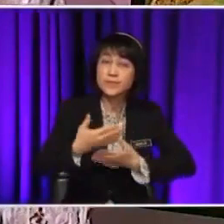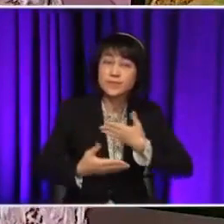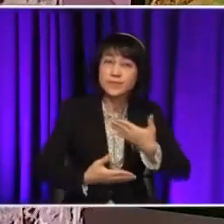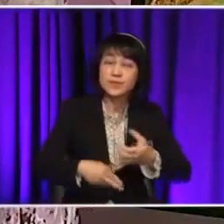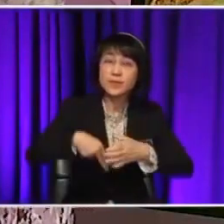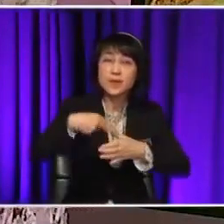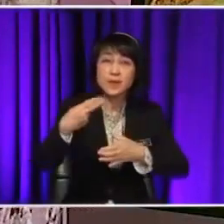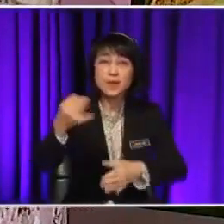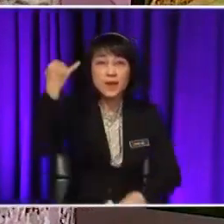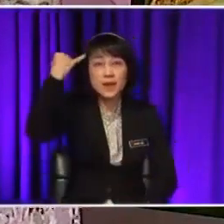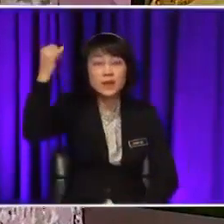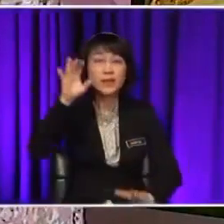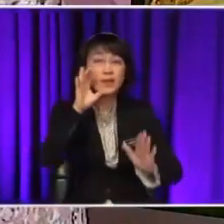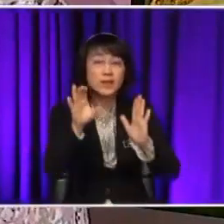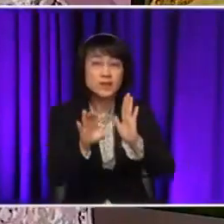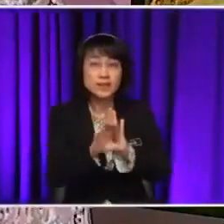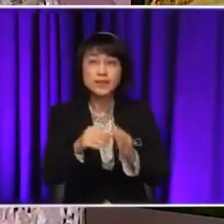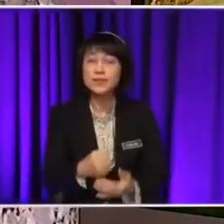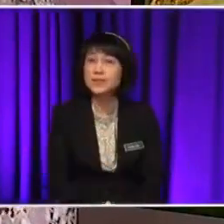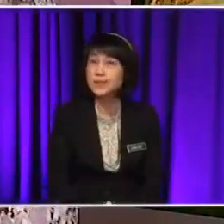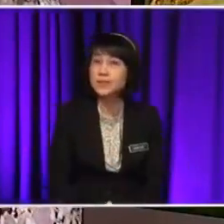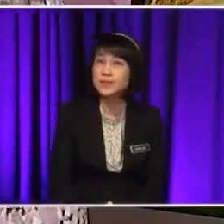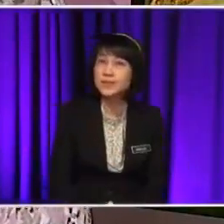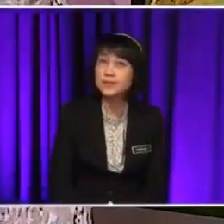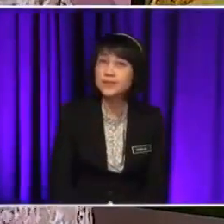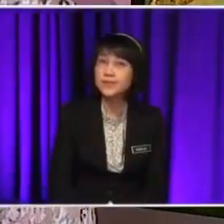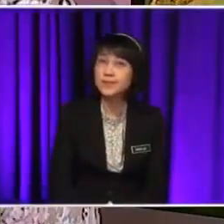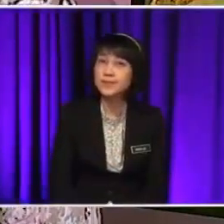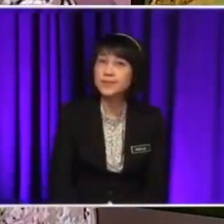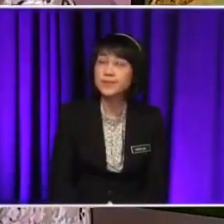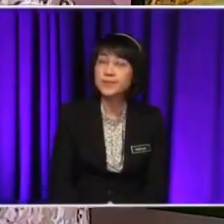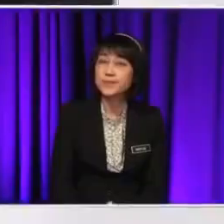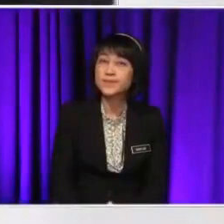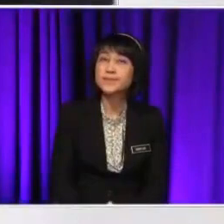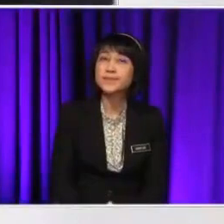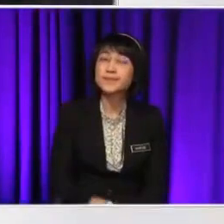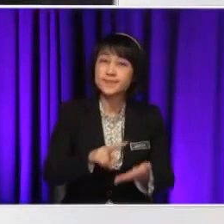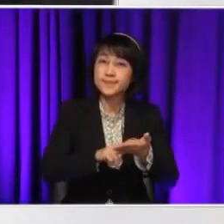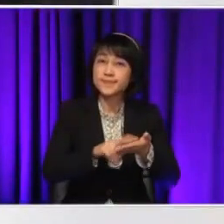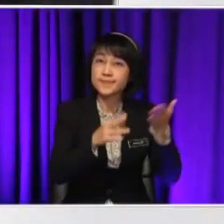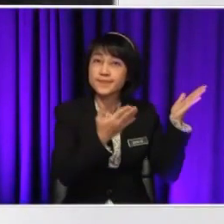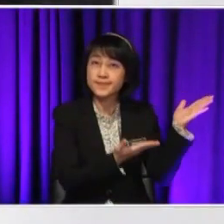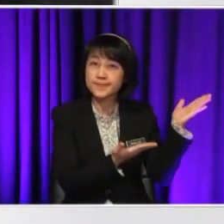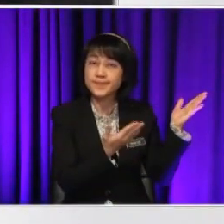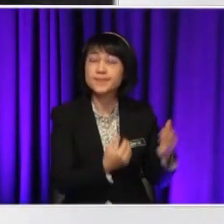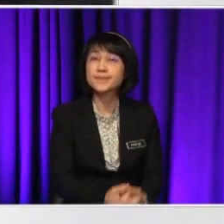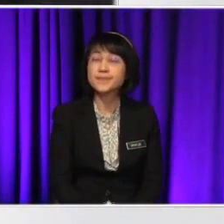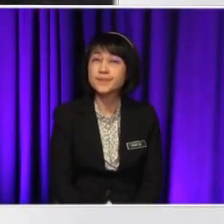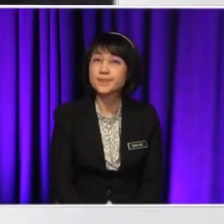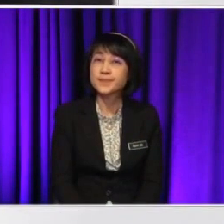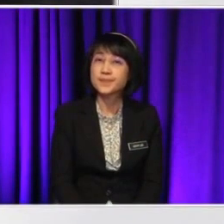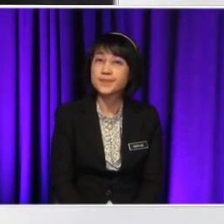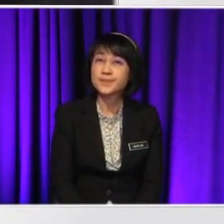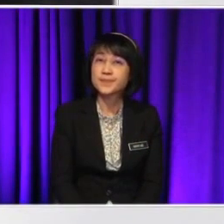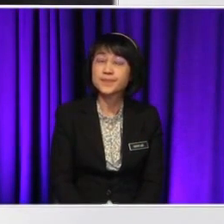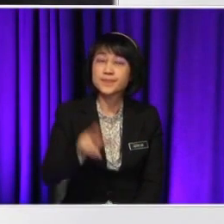idea bergambar. Okey. Thumbnail, okey. Kemudian rough dan akhirnya komprehensif. Okey, ini adalah